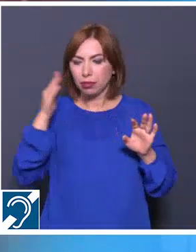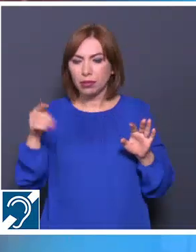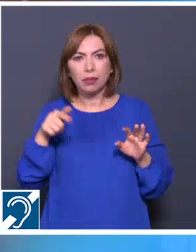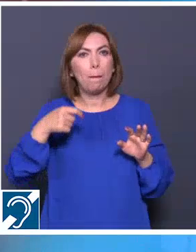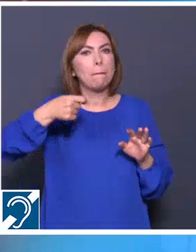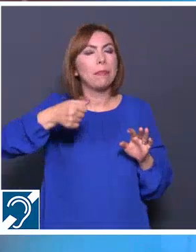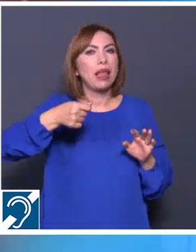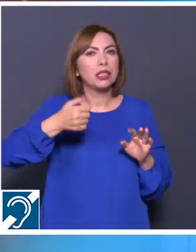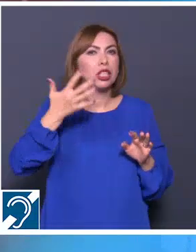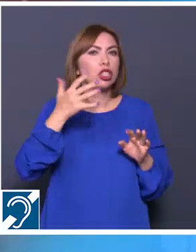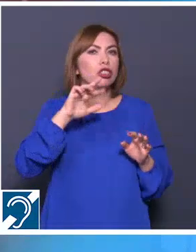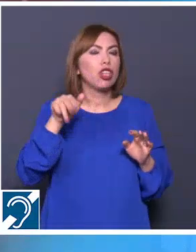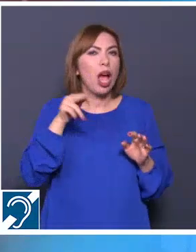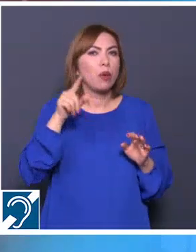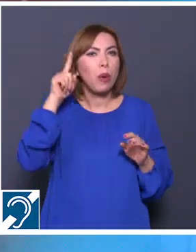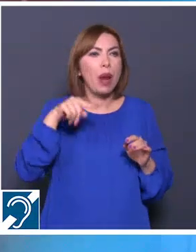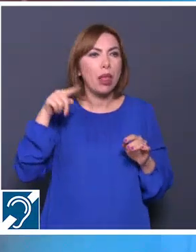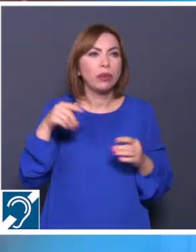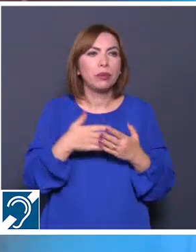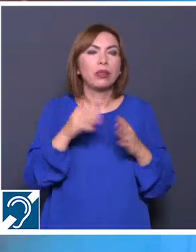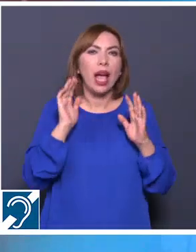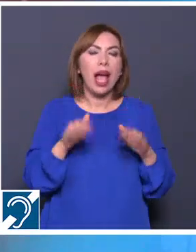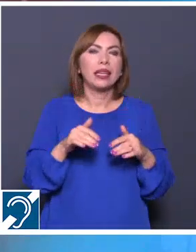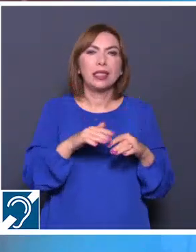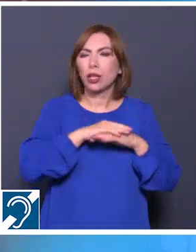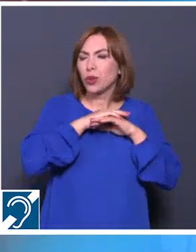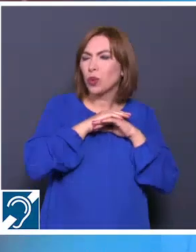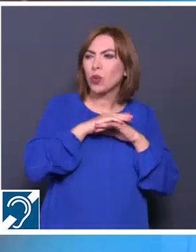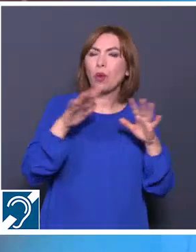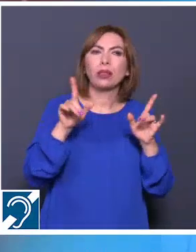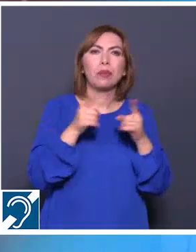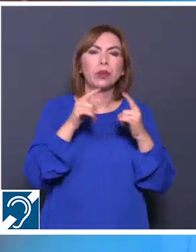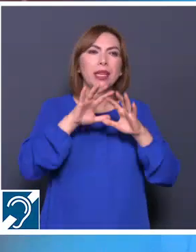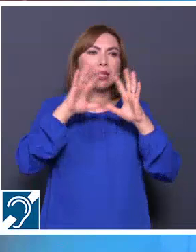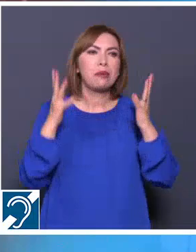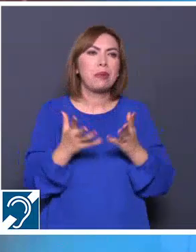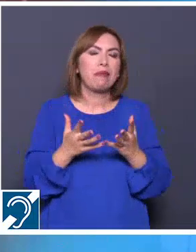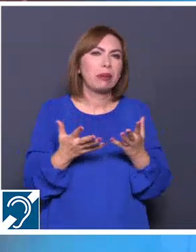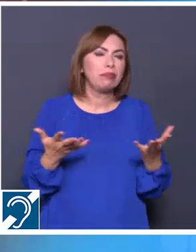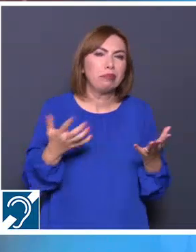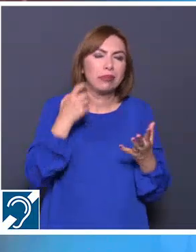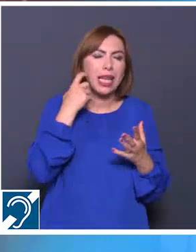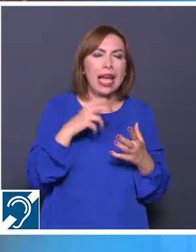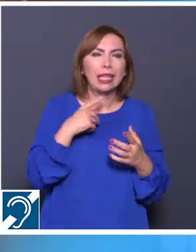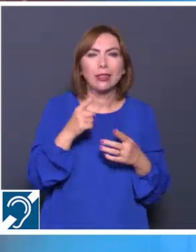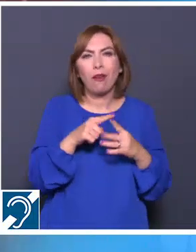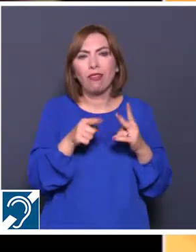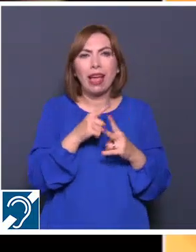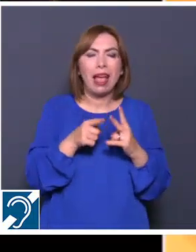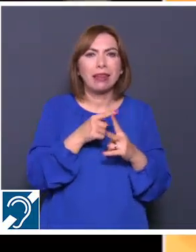plăti 5 euro pe lună ca să ai la degetul mic toată muzica din univers, cred că e o